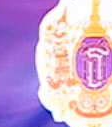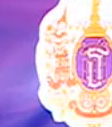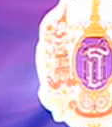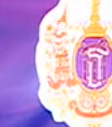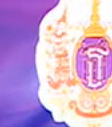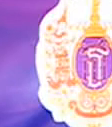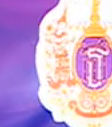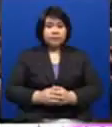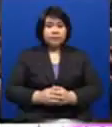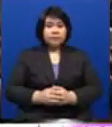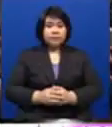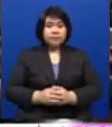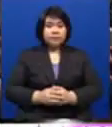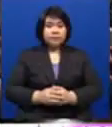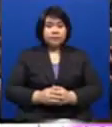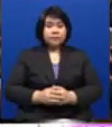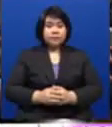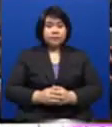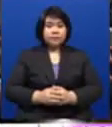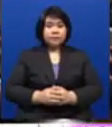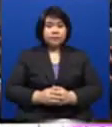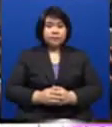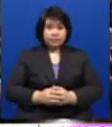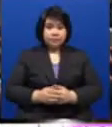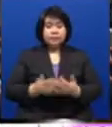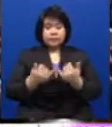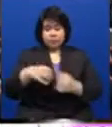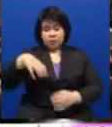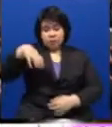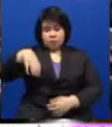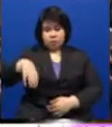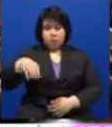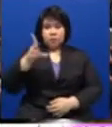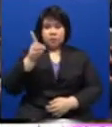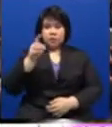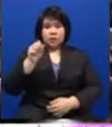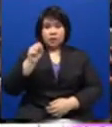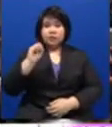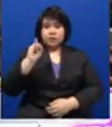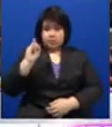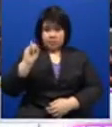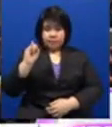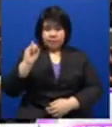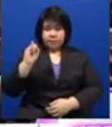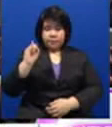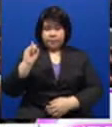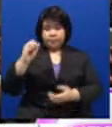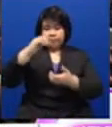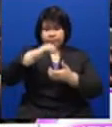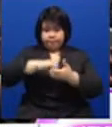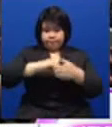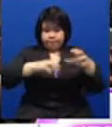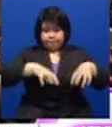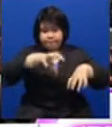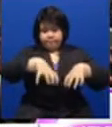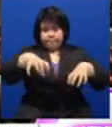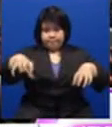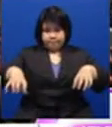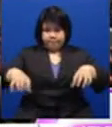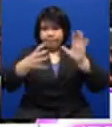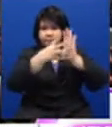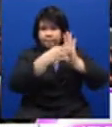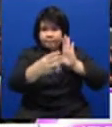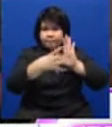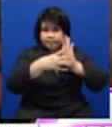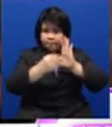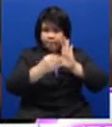เร็วๆนี้กรมสอบสวนคดีพิเศษหรือ DSI ร่วมกับหน่วยงานที่เกี่ยวข้องสัมมนาระดมความ